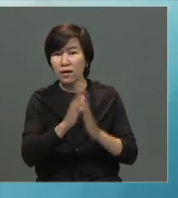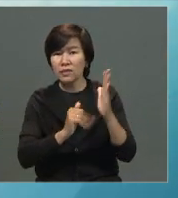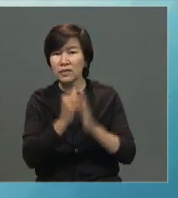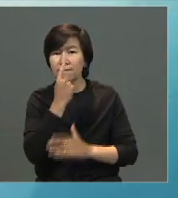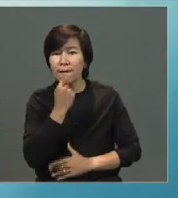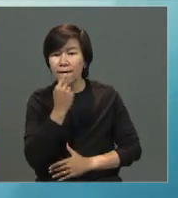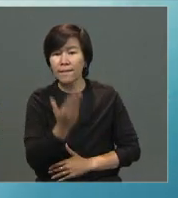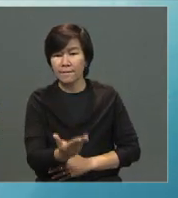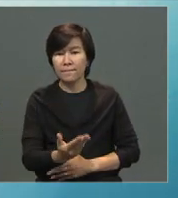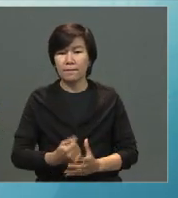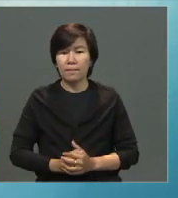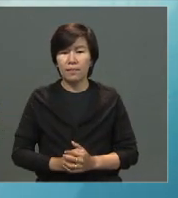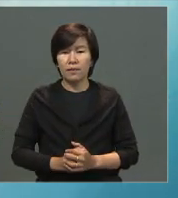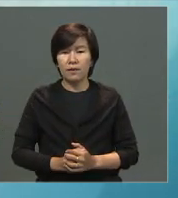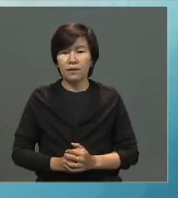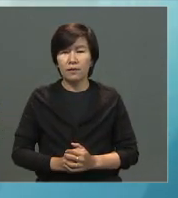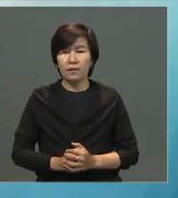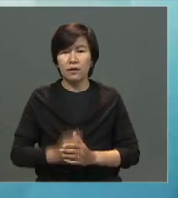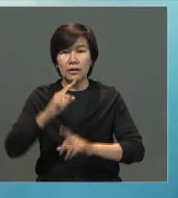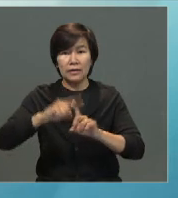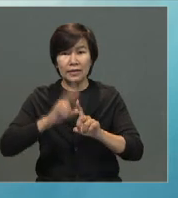คือกลุ่มที่จะขอให้มีการดำเนินการดำเนินการในขั้นที่2คือ 1